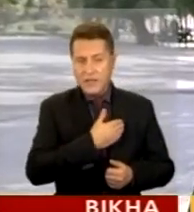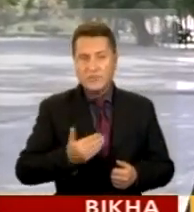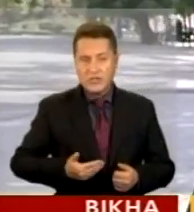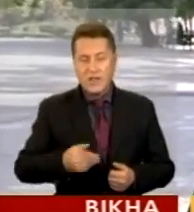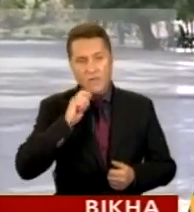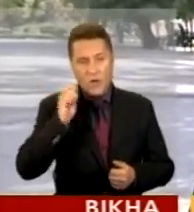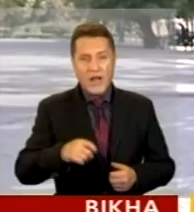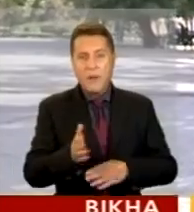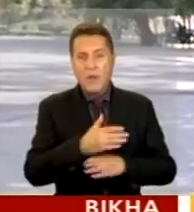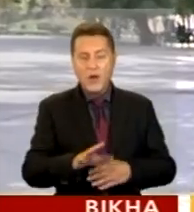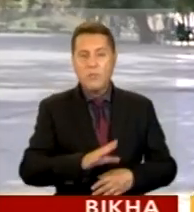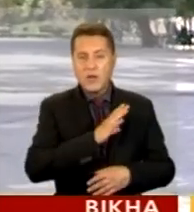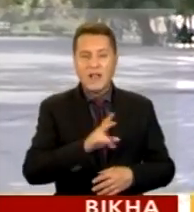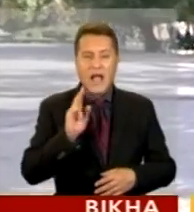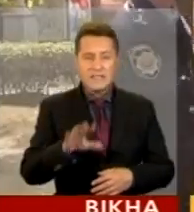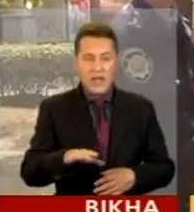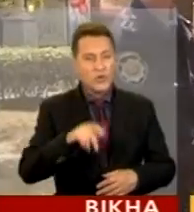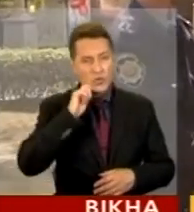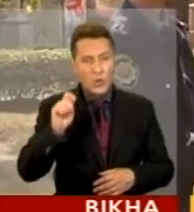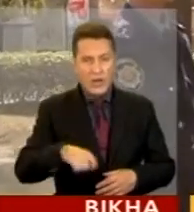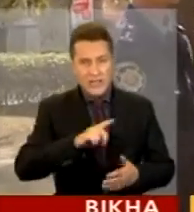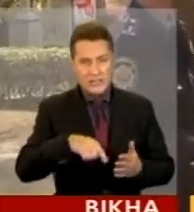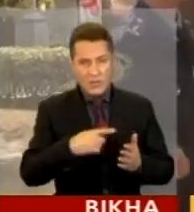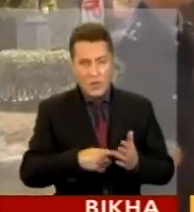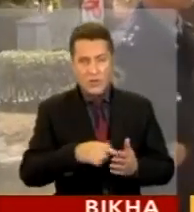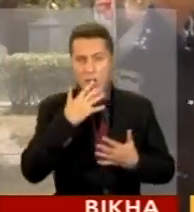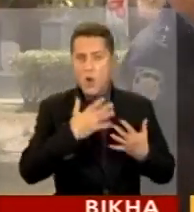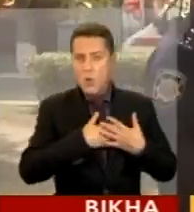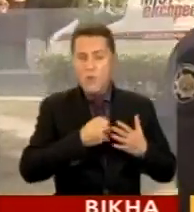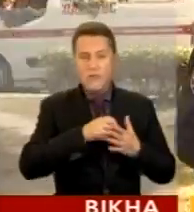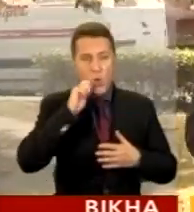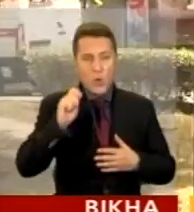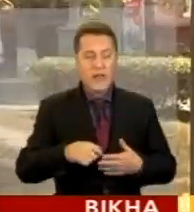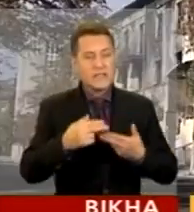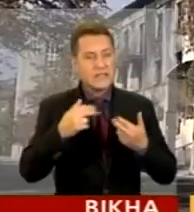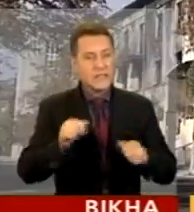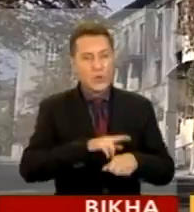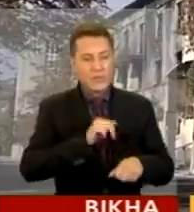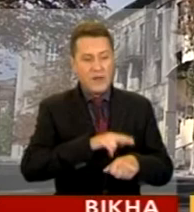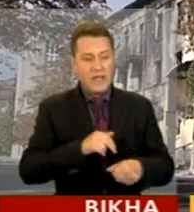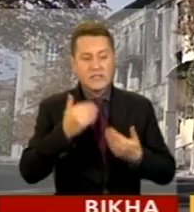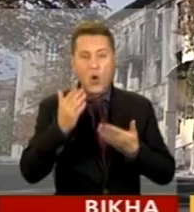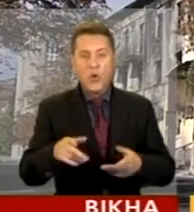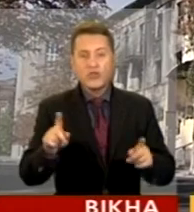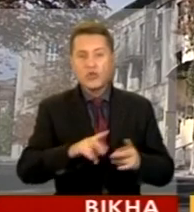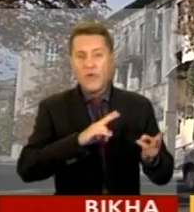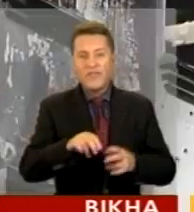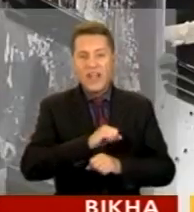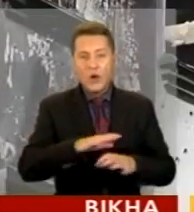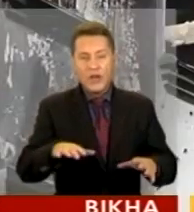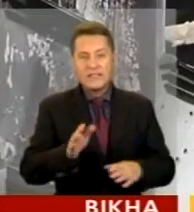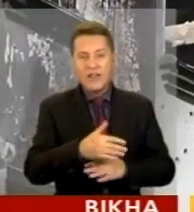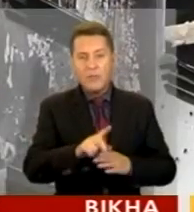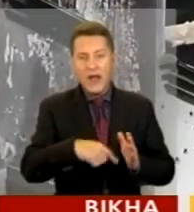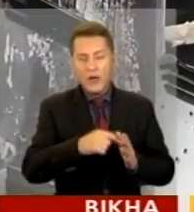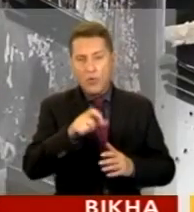завжди був і залишається українським містом. У любові до України зізнаються і міліціянти. Ось, що терористи в Маріуполі зробили з